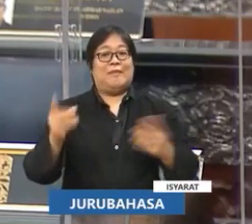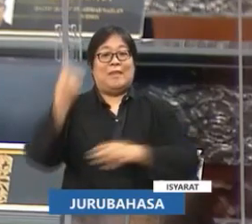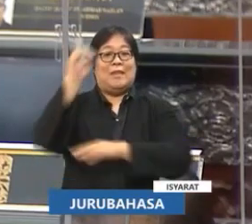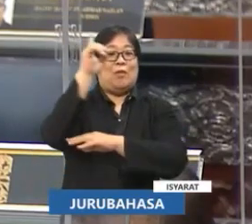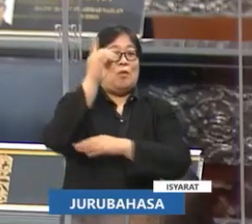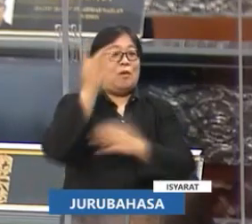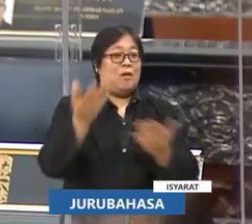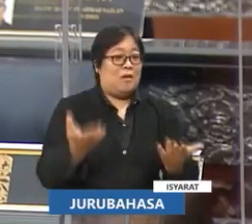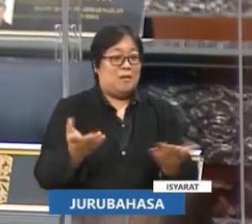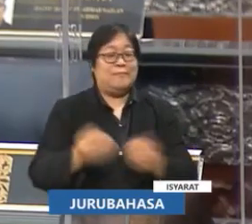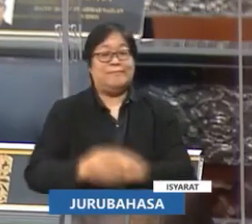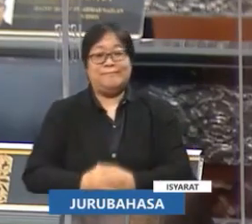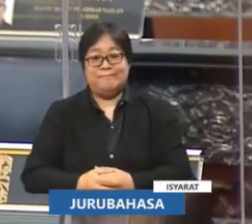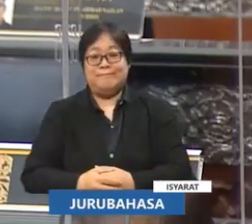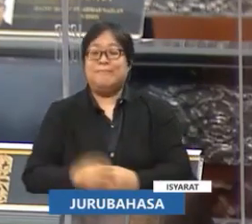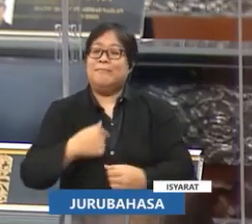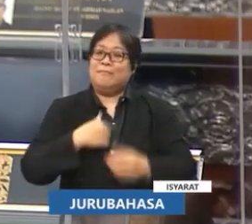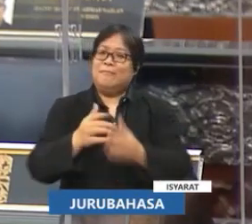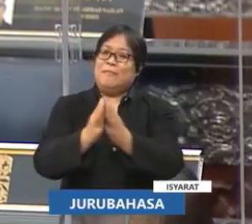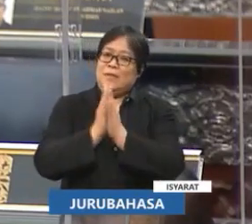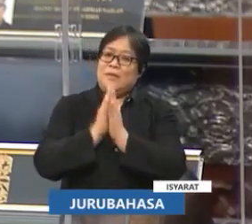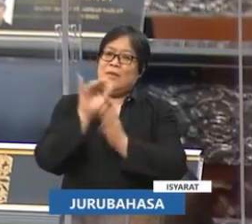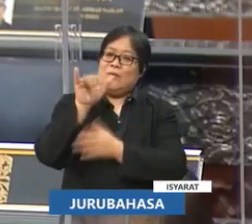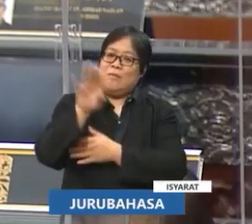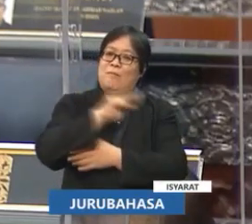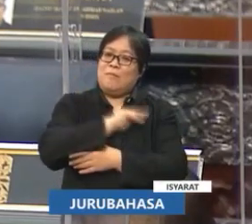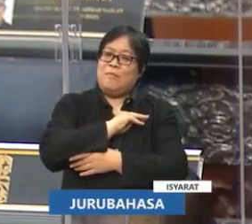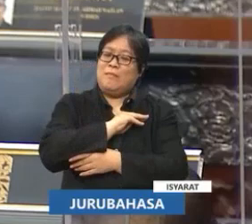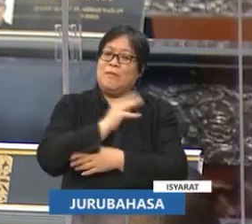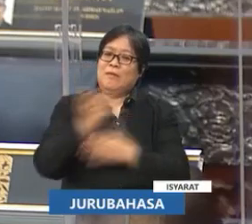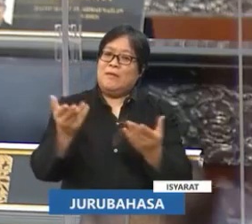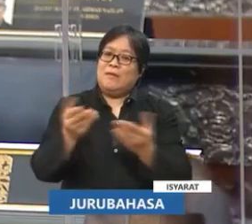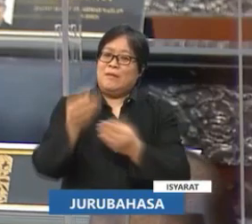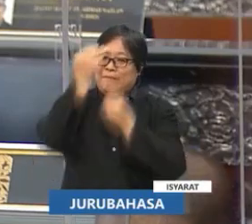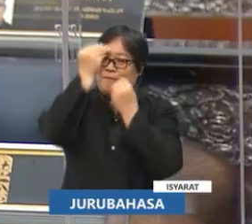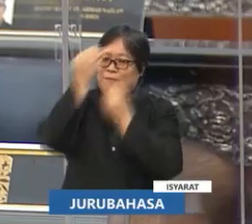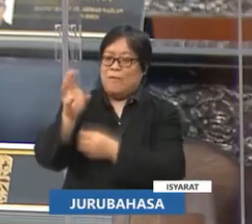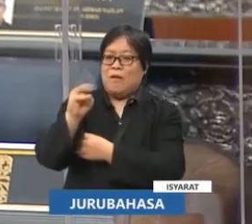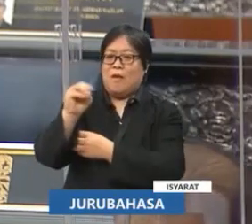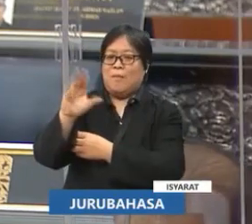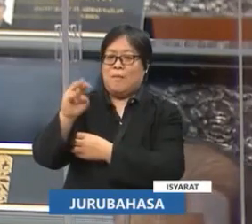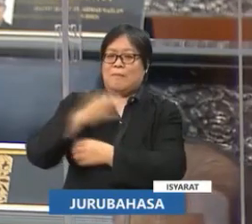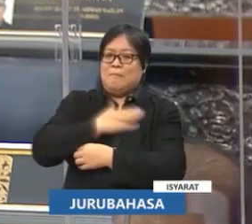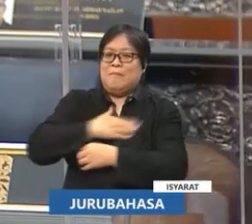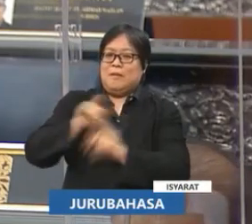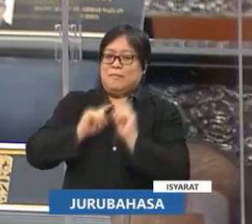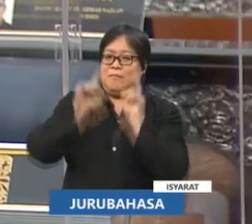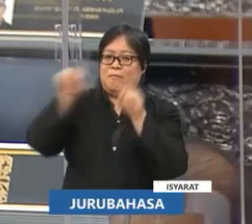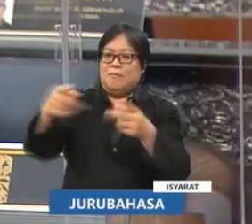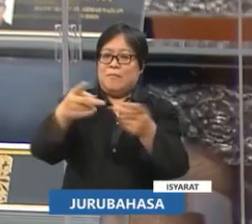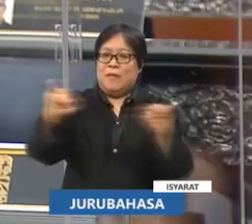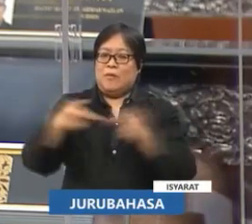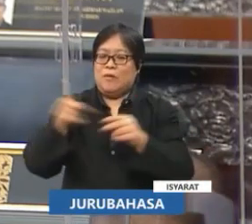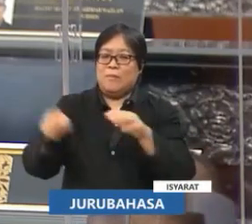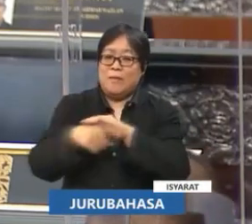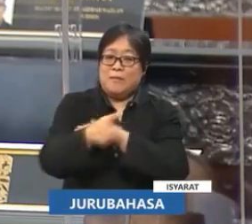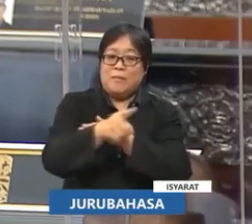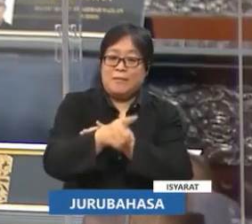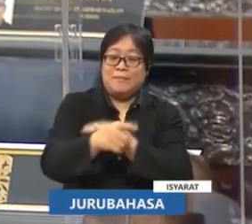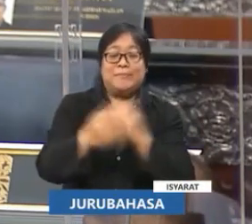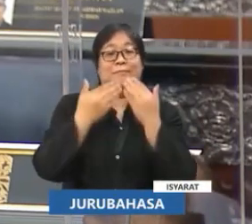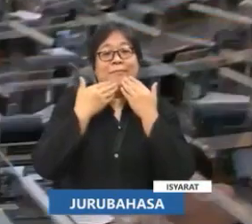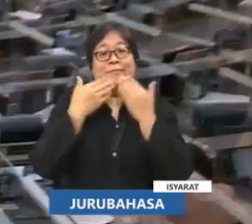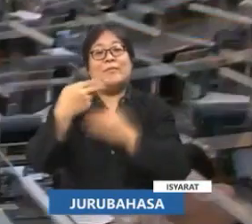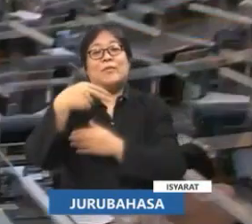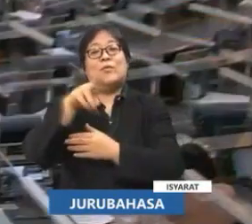tower-tower tersebut. So, mohon yang berhormat Menteri beritahu MCMC turunlah ke kawasan pendalaman. Terima kasih,